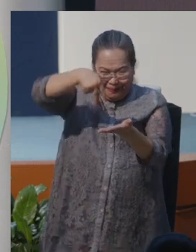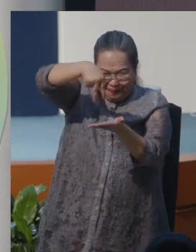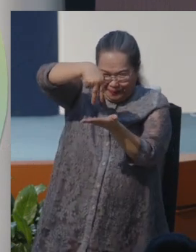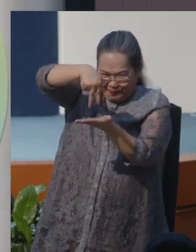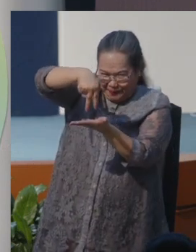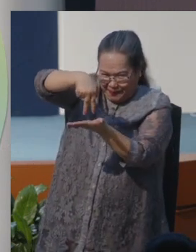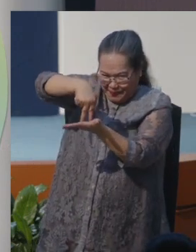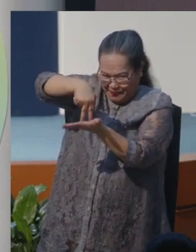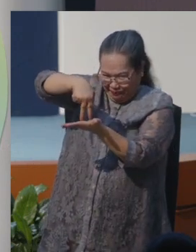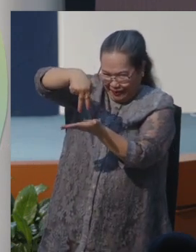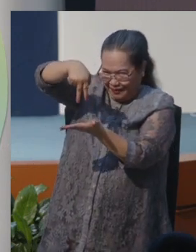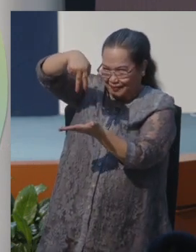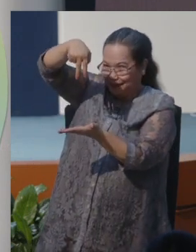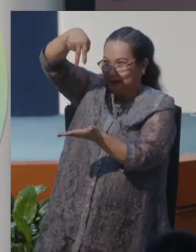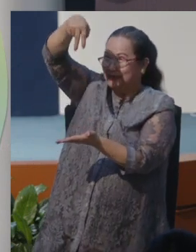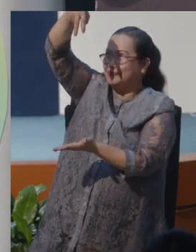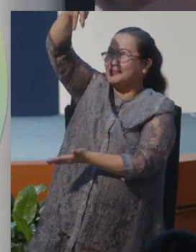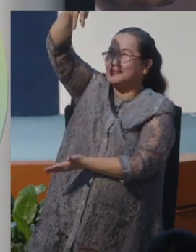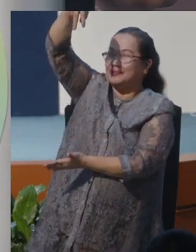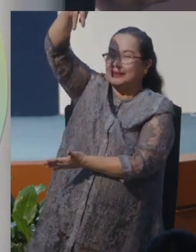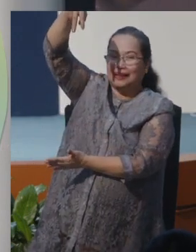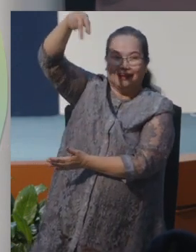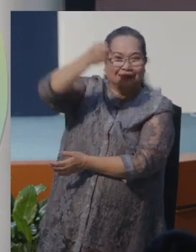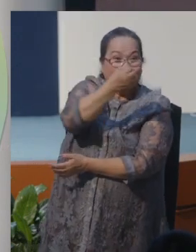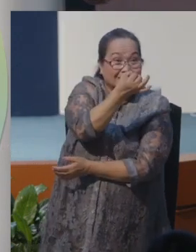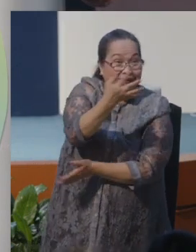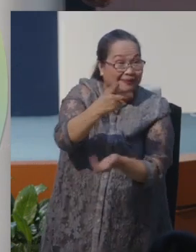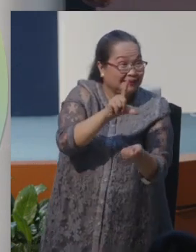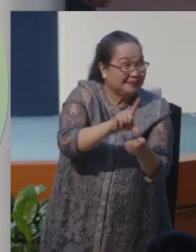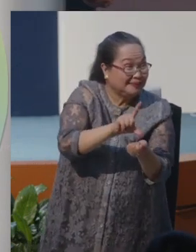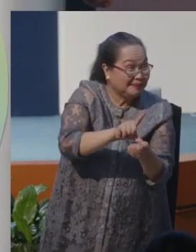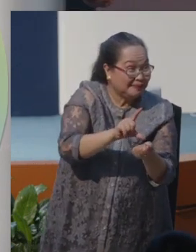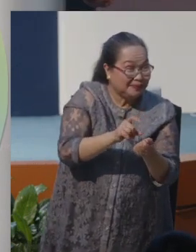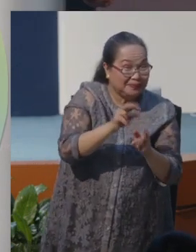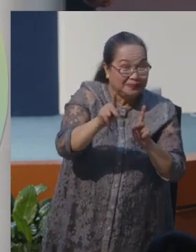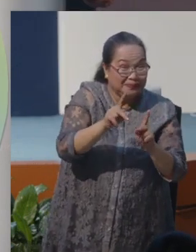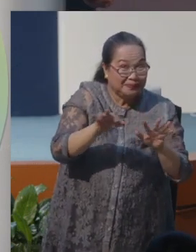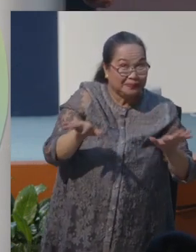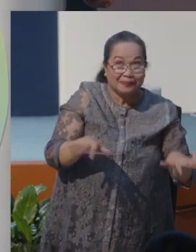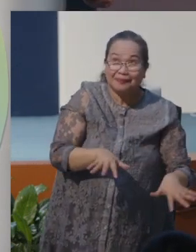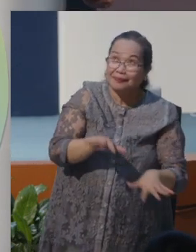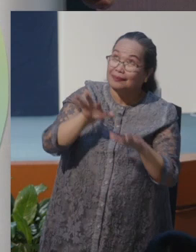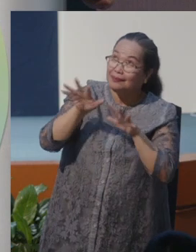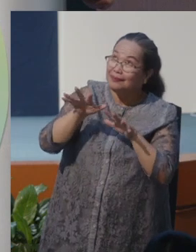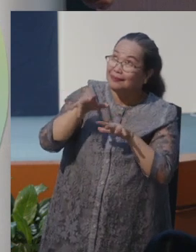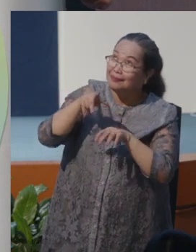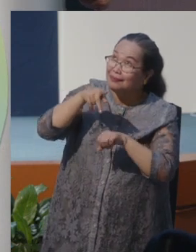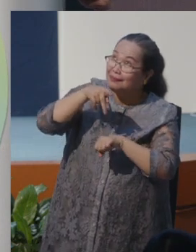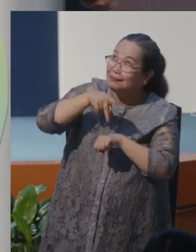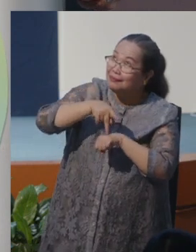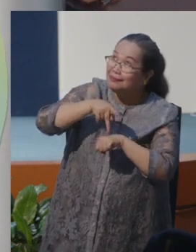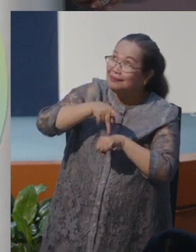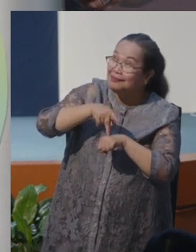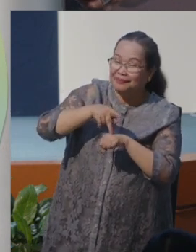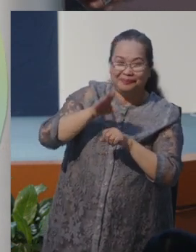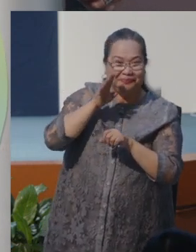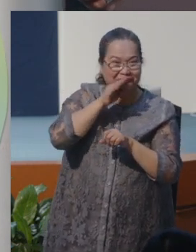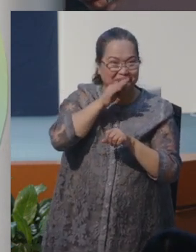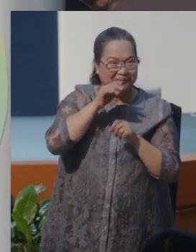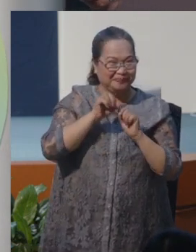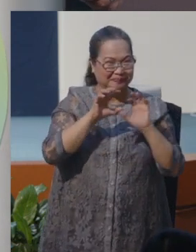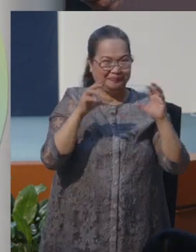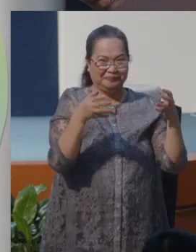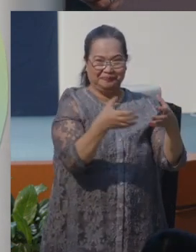verse 15, ang account ni Luke doon, ang sabi niya, in those days, Peter stood up among the brothers. The company